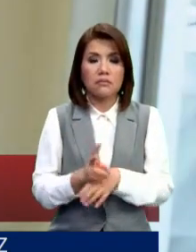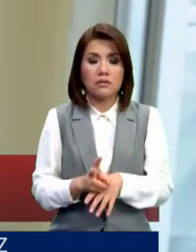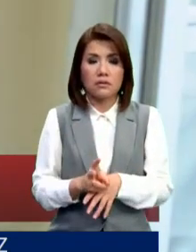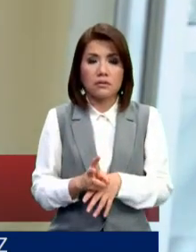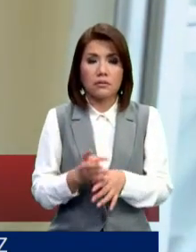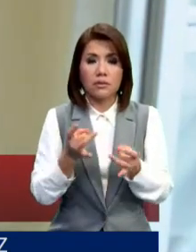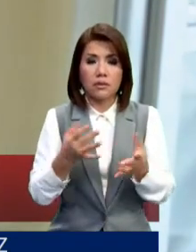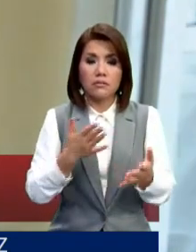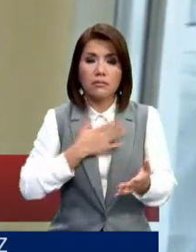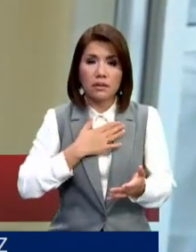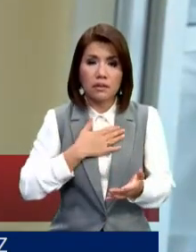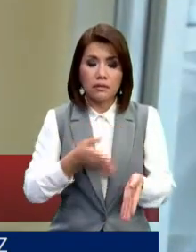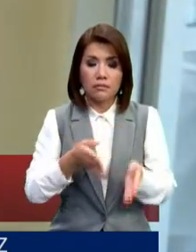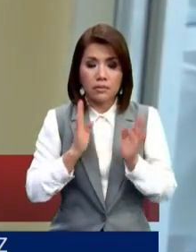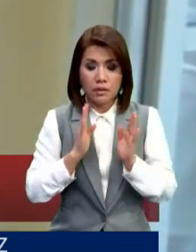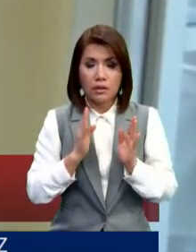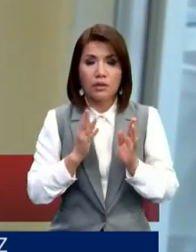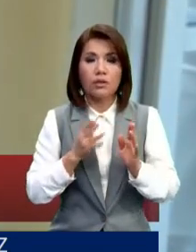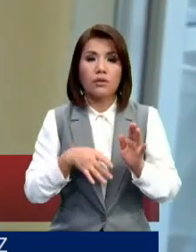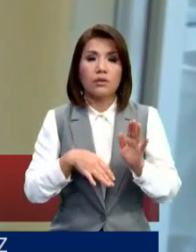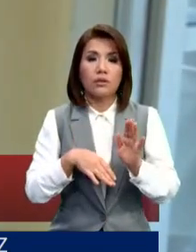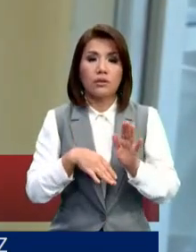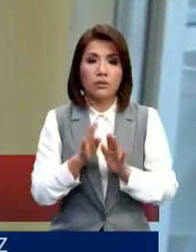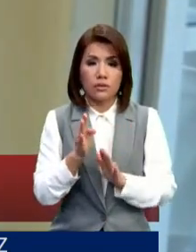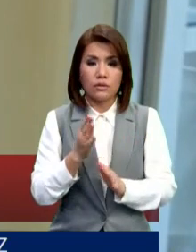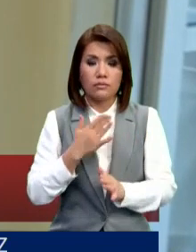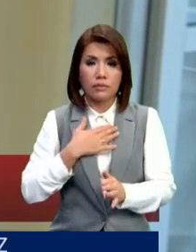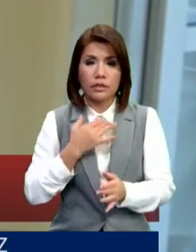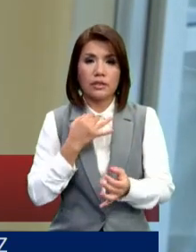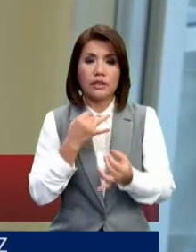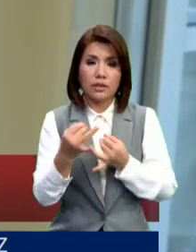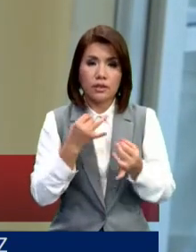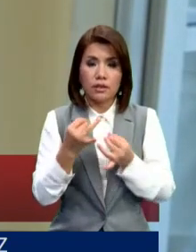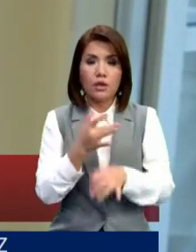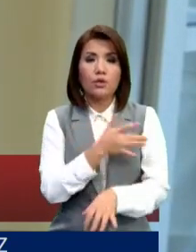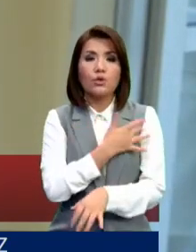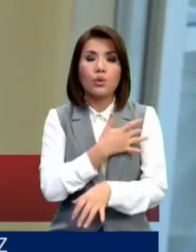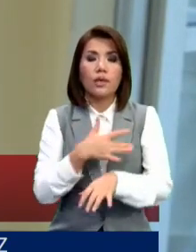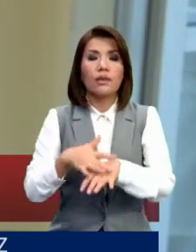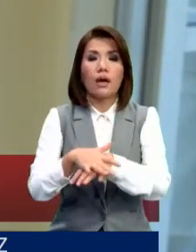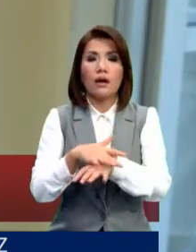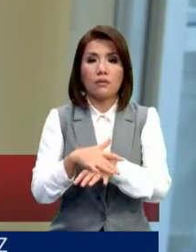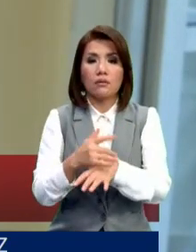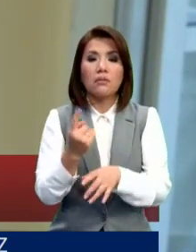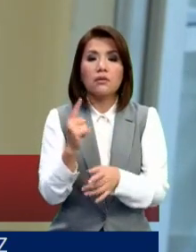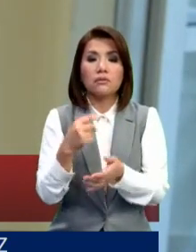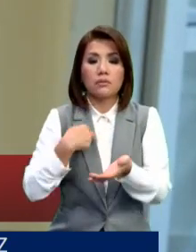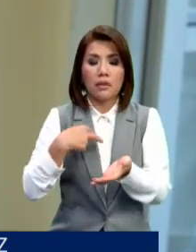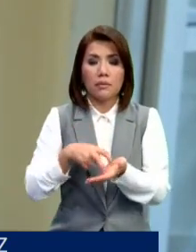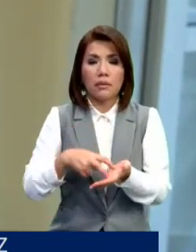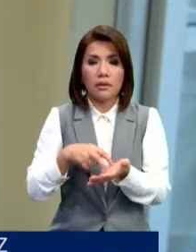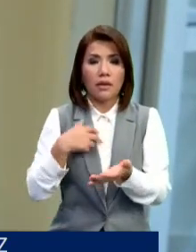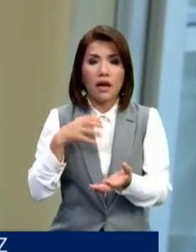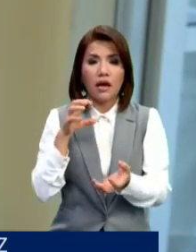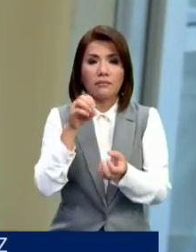Бізге керек маған келсін, ол менің мен ғой. Айтады ғой слуга народа деп. Неге менен қорқады ол? Мен оны жоқ